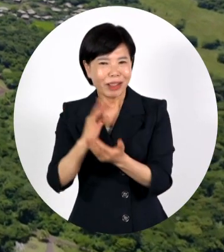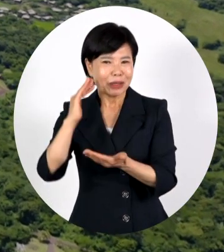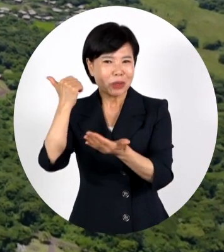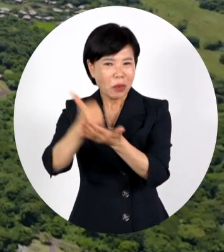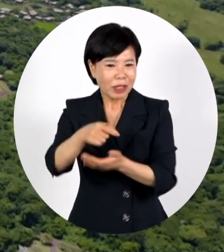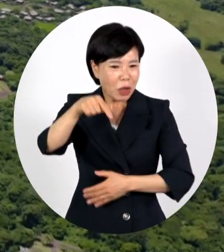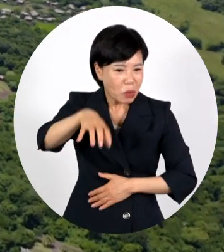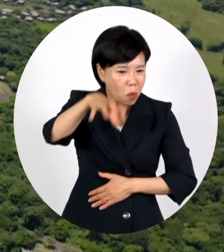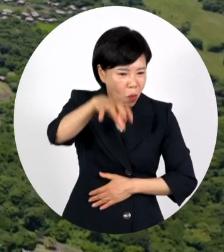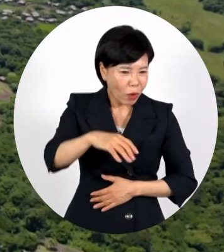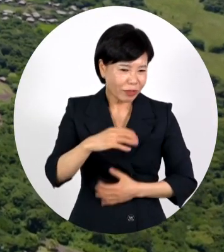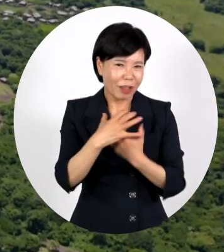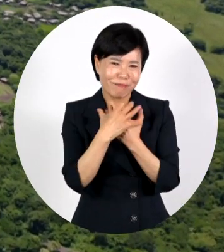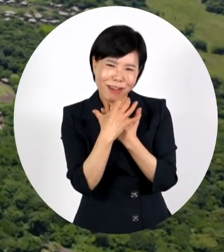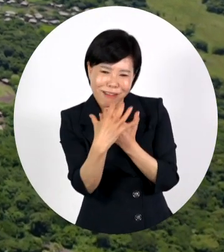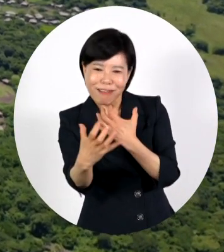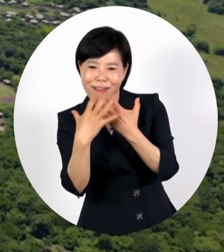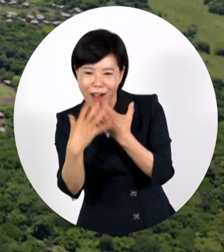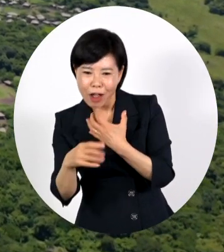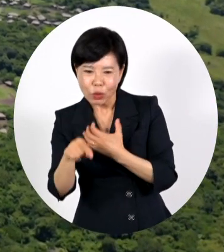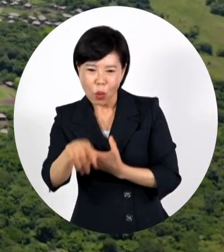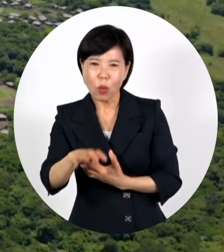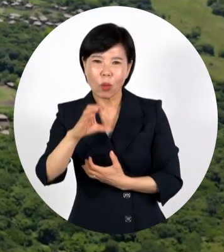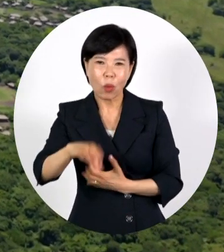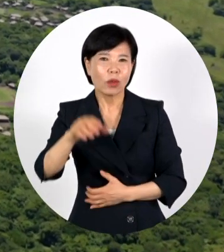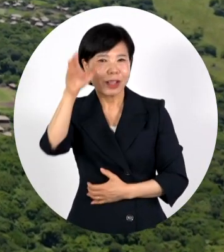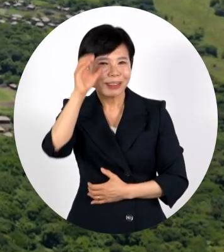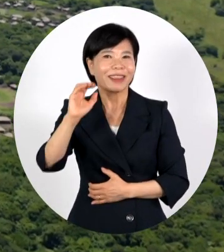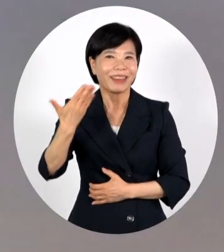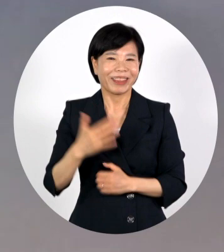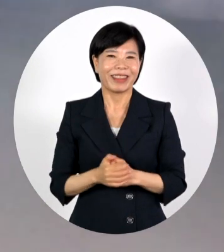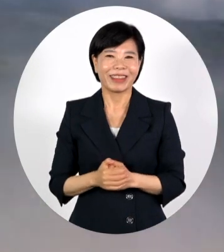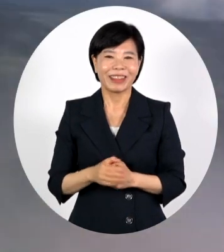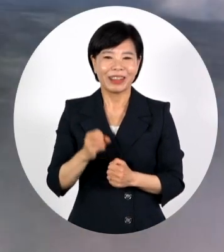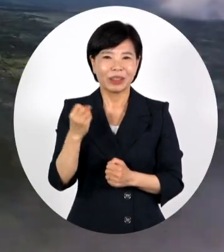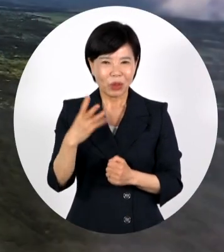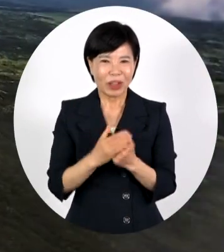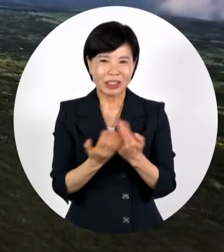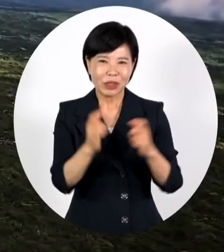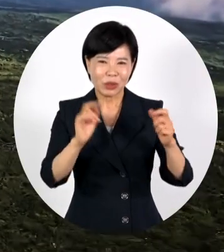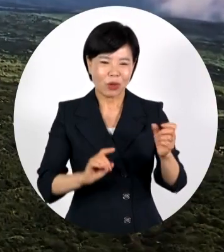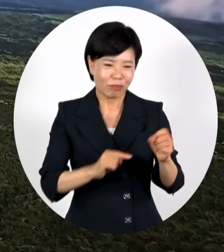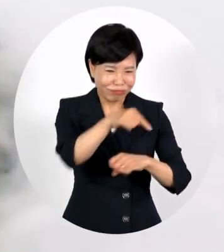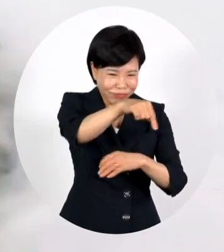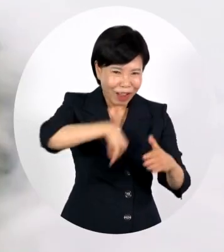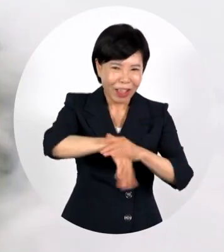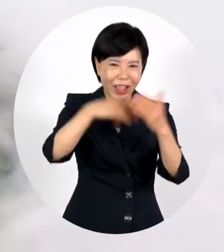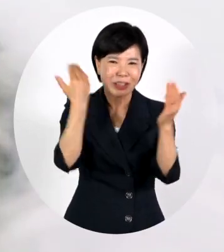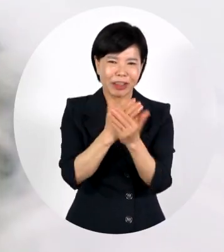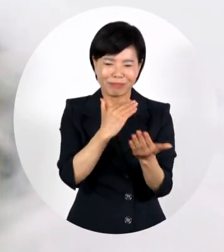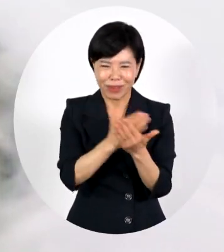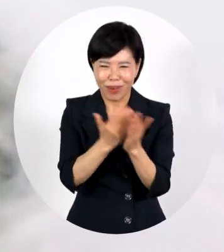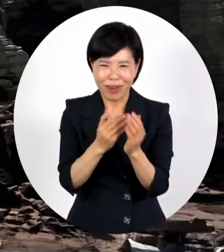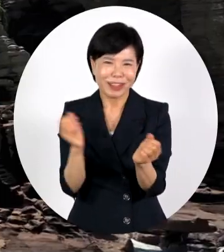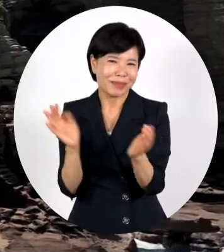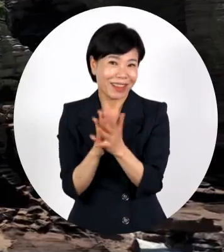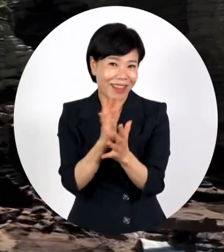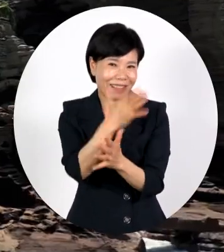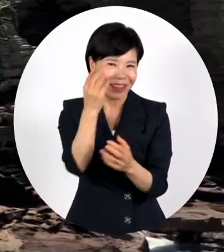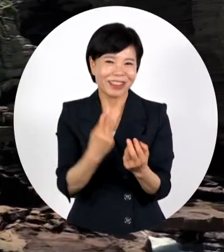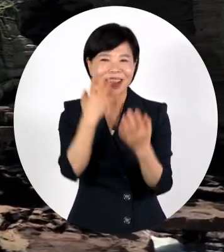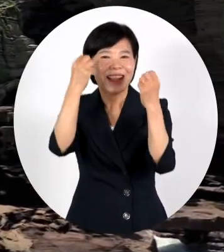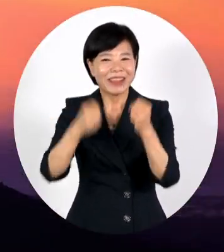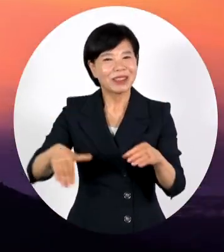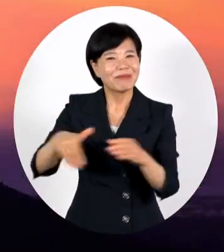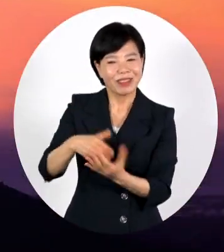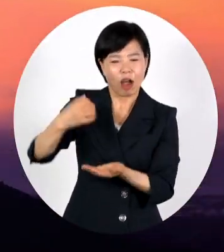만찬과 리셉션 장소로 기대된다는 호평을 받았습니다. 제주도는 국내외 유산 사관왕에 빛나는